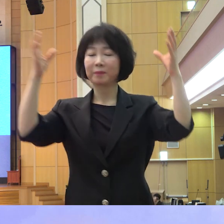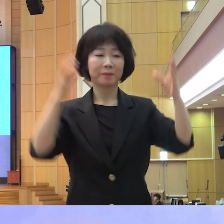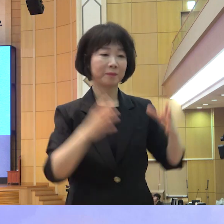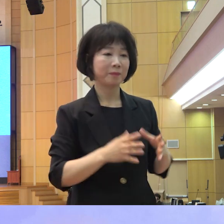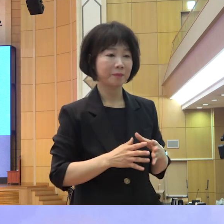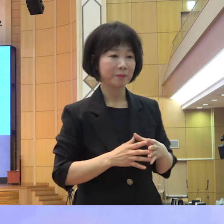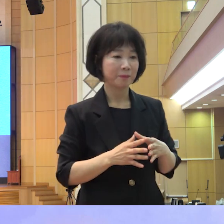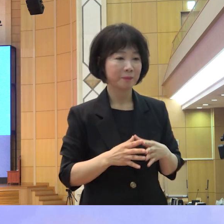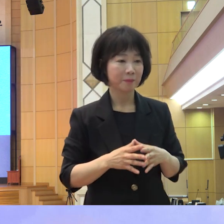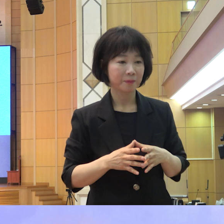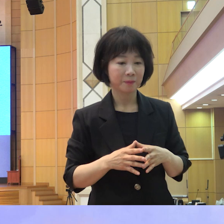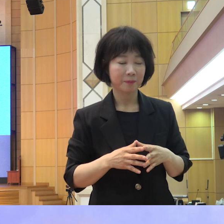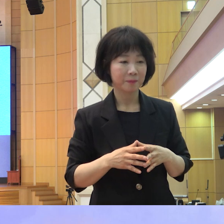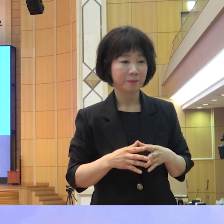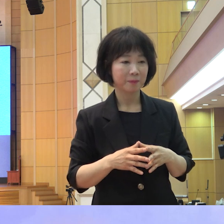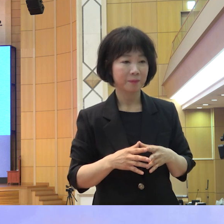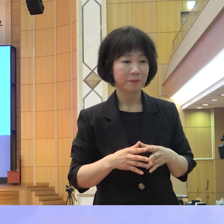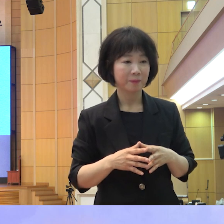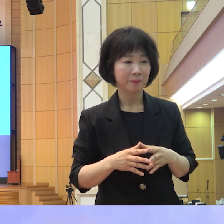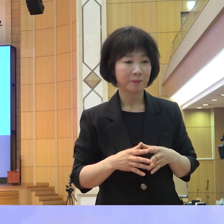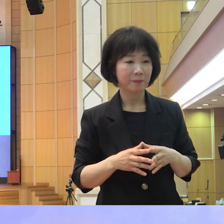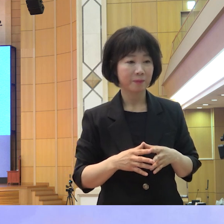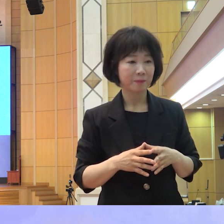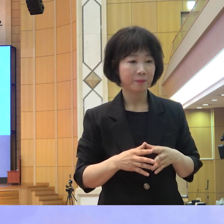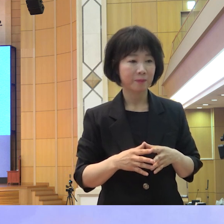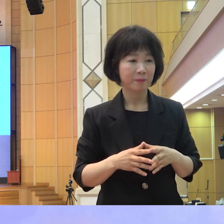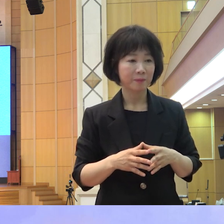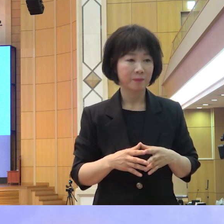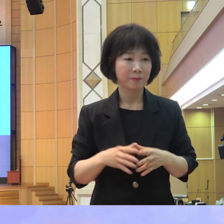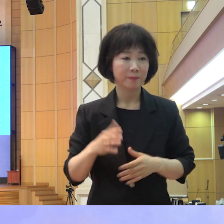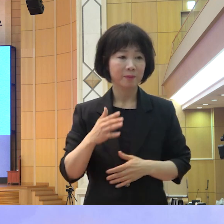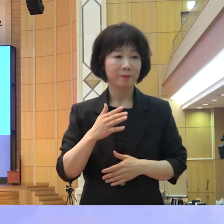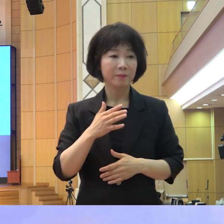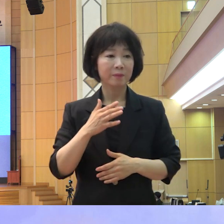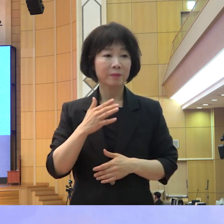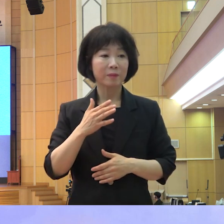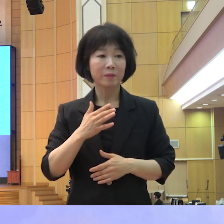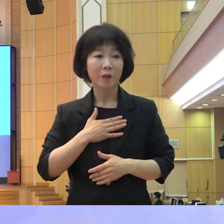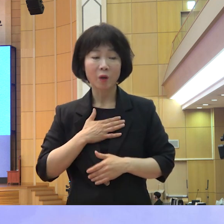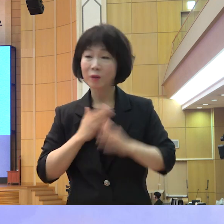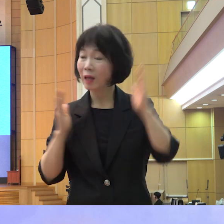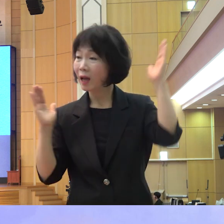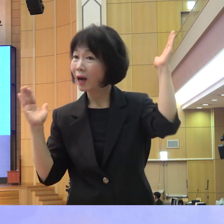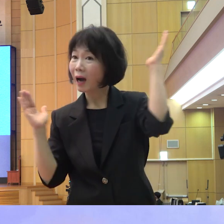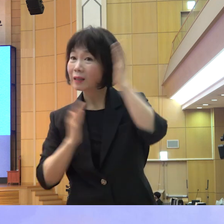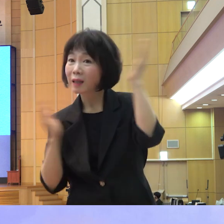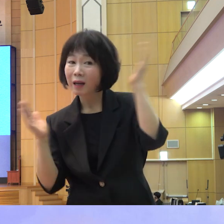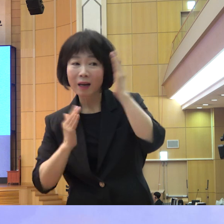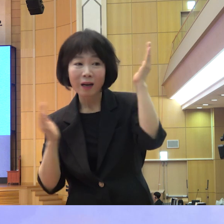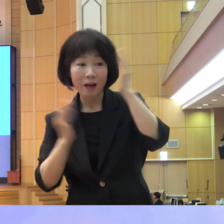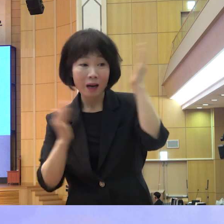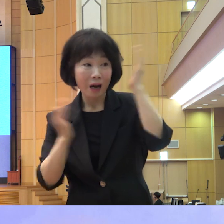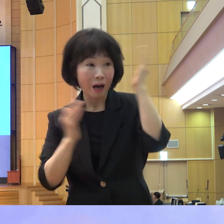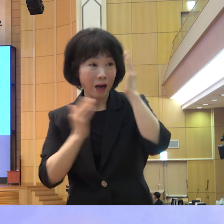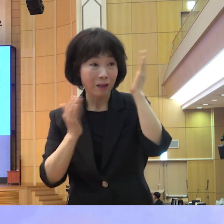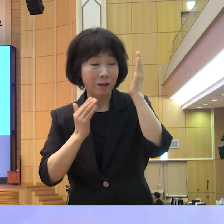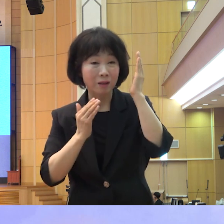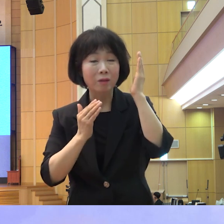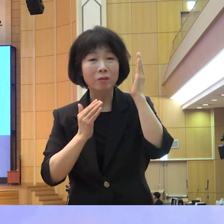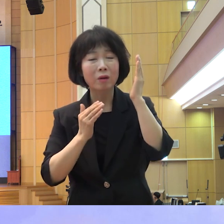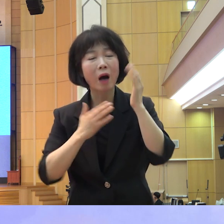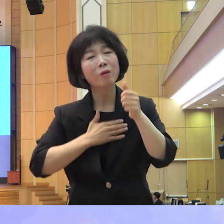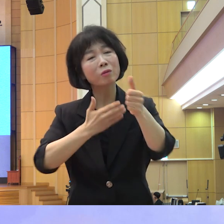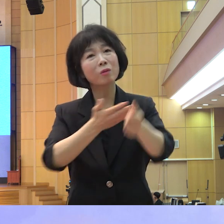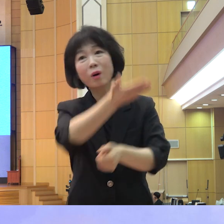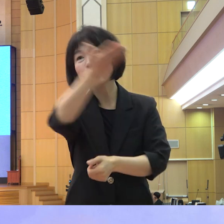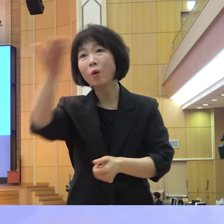그래서 저는 청소년 애들한테도 놀 때도 교회 와서 놀아라. 저는 이렇게 얘기하거든요.